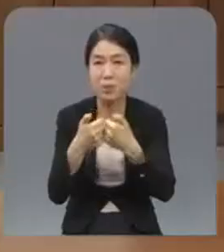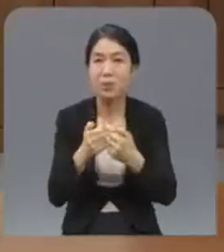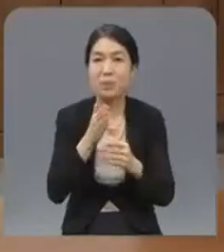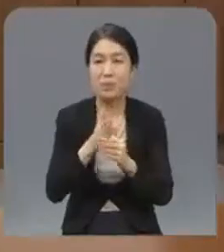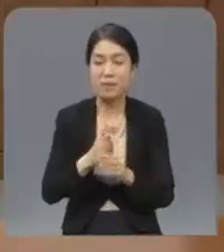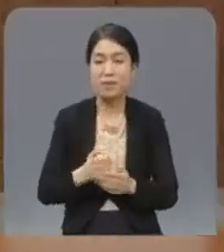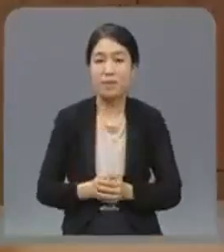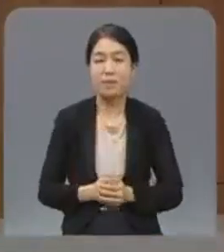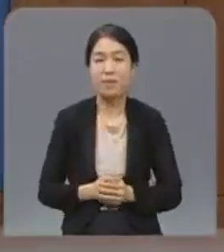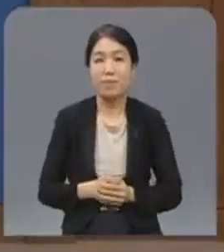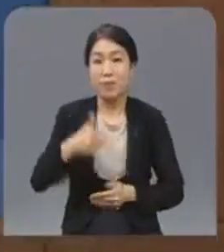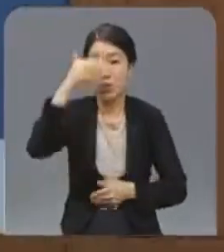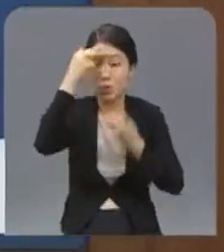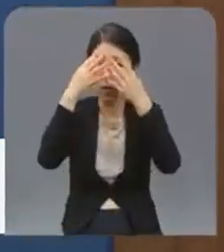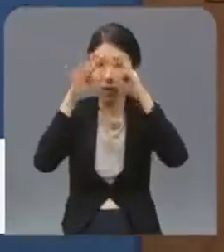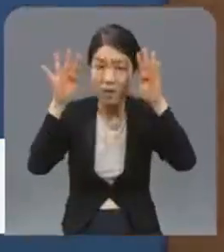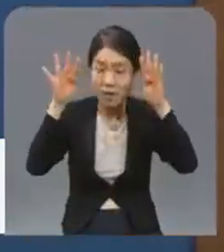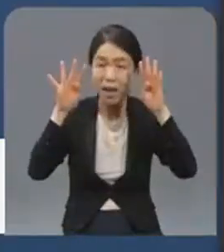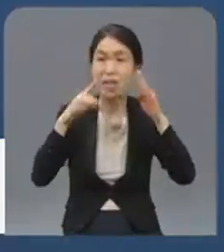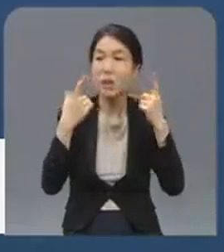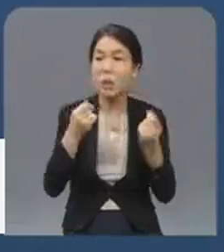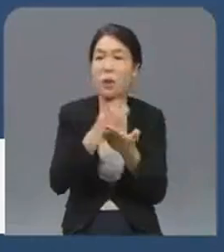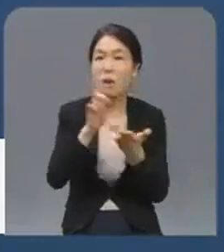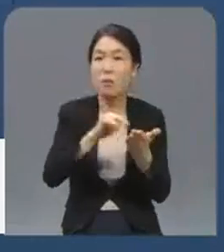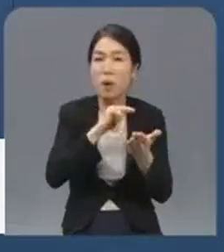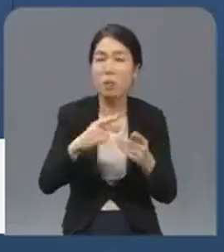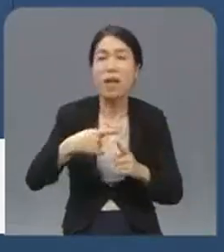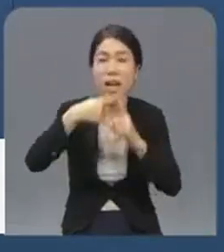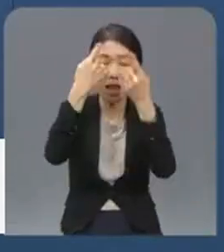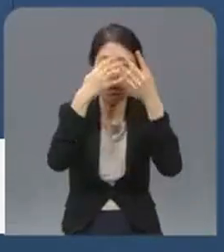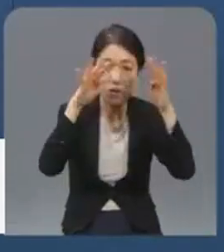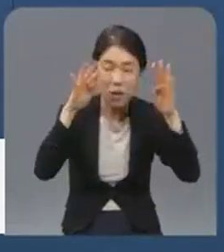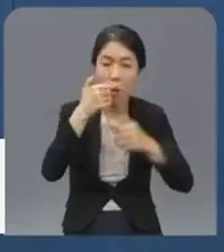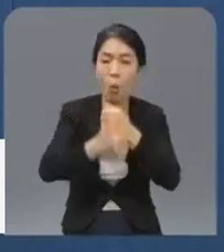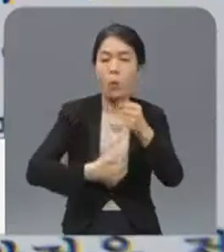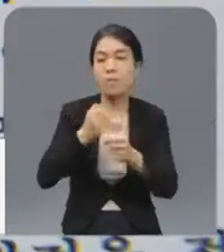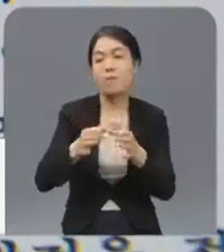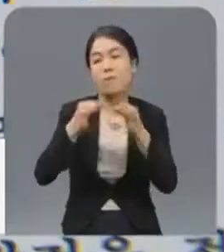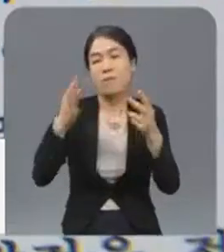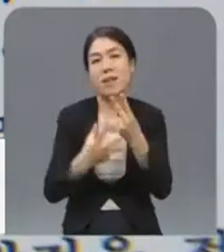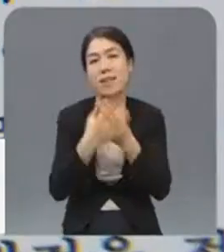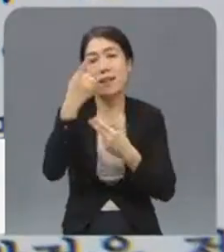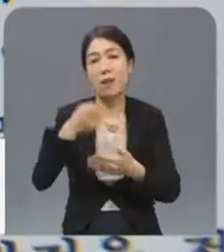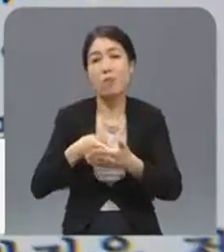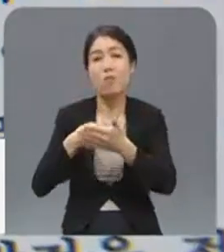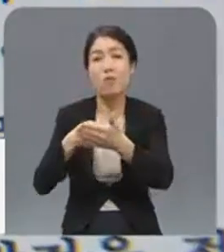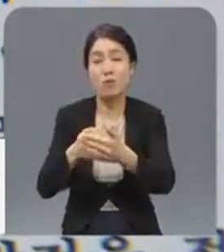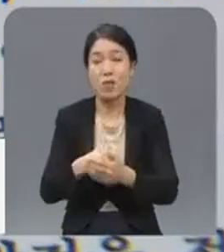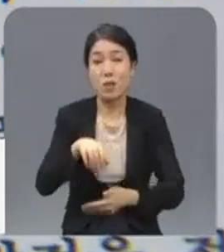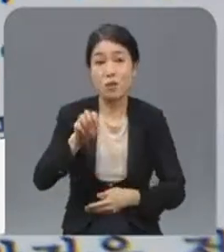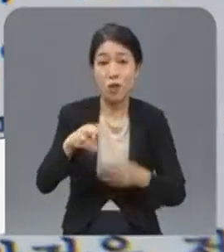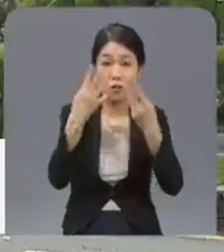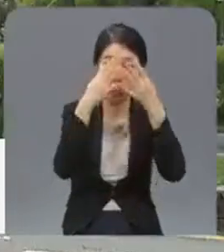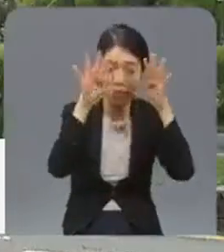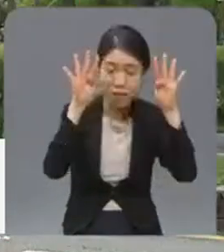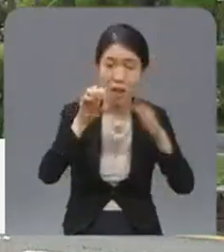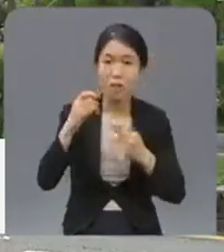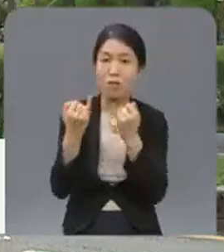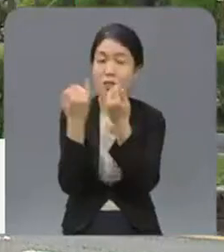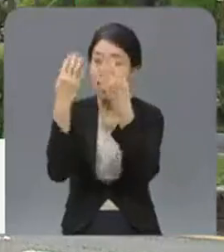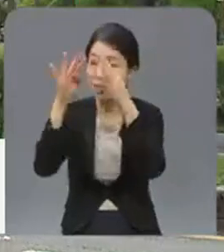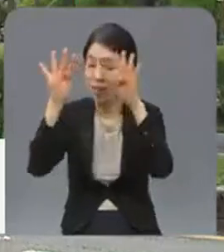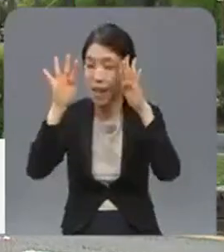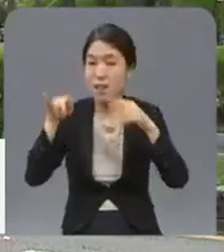있습니다. 조선대는 같은 법인인 조선간호대와 50년 만에 통합을 추진하고 광주대,